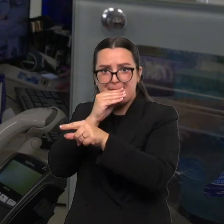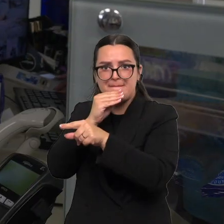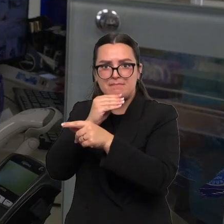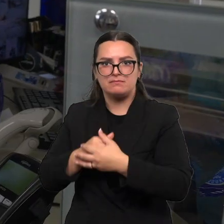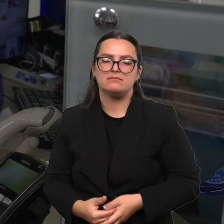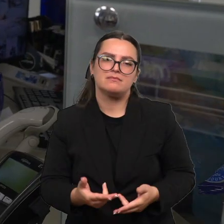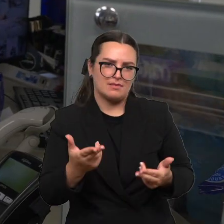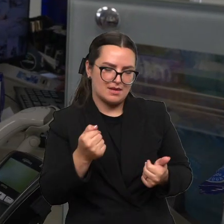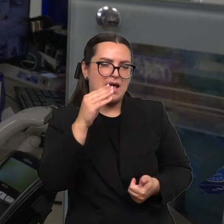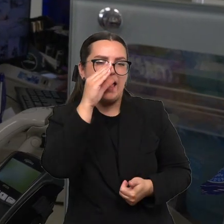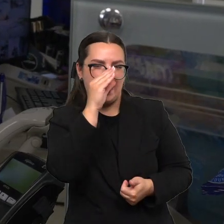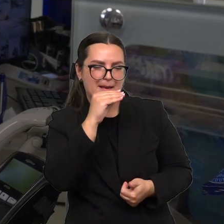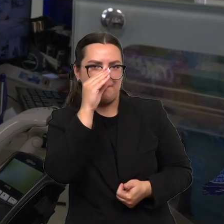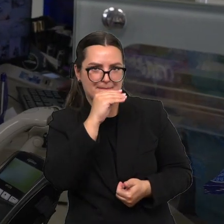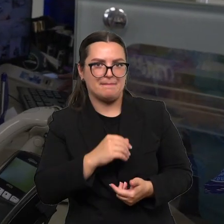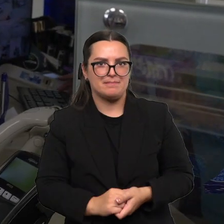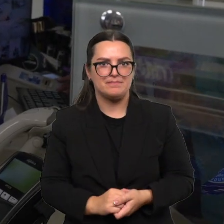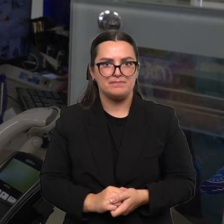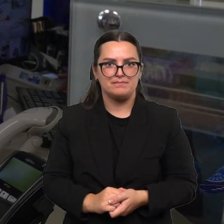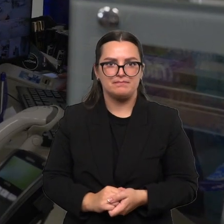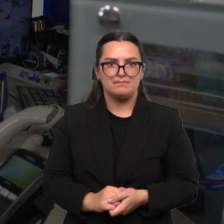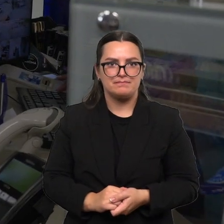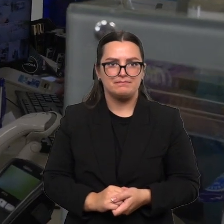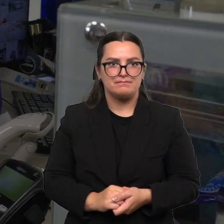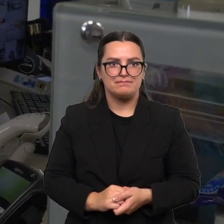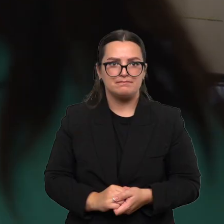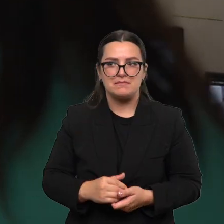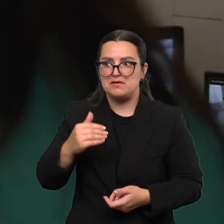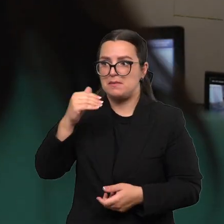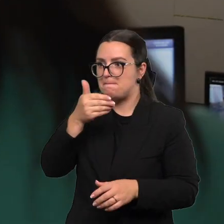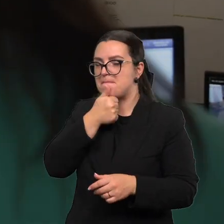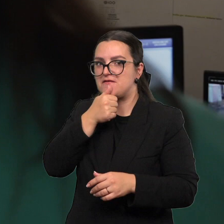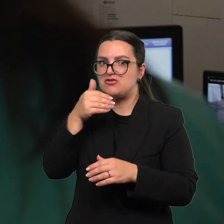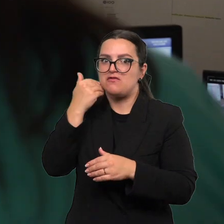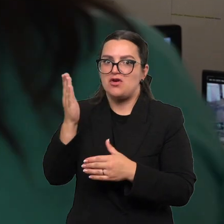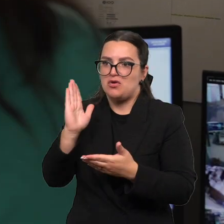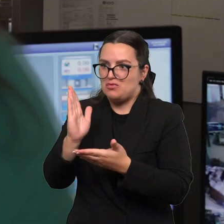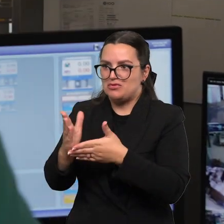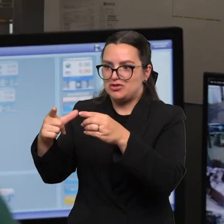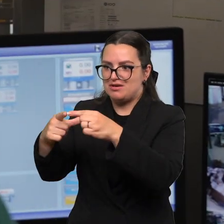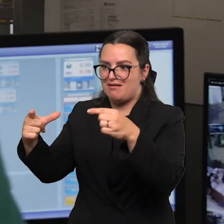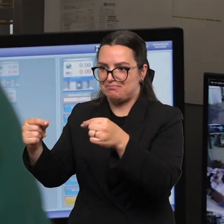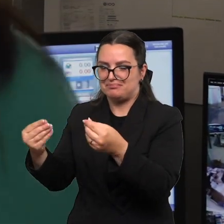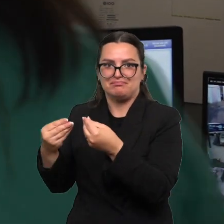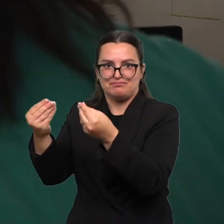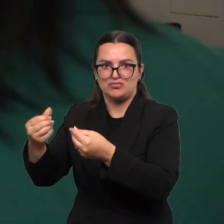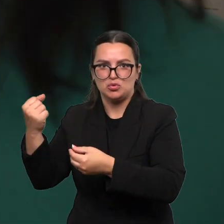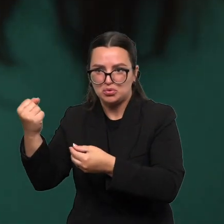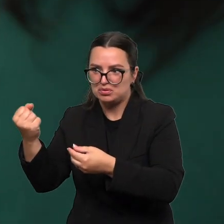tai mes vis dar laike, nes paskui būna, kad tai ne tas, tai dar kasos